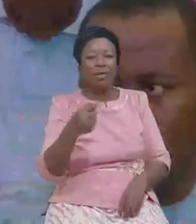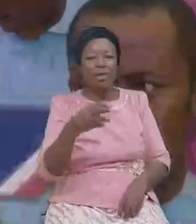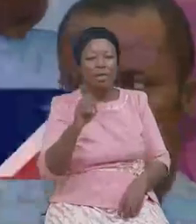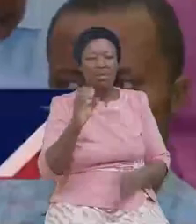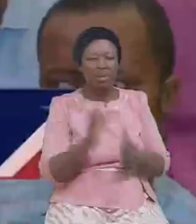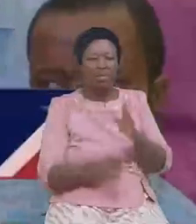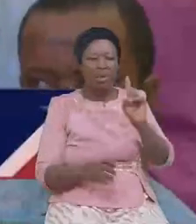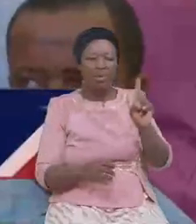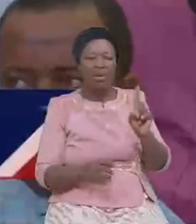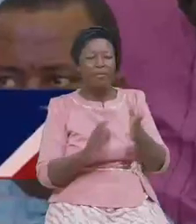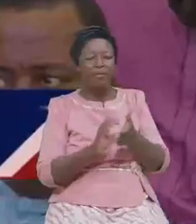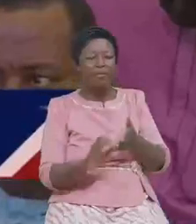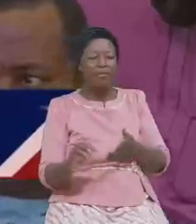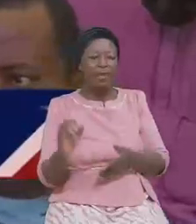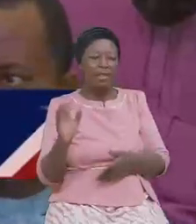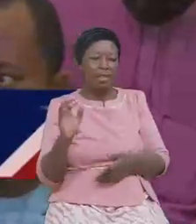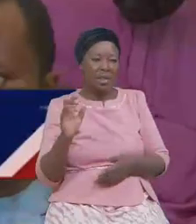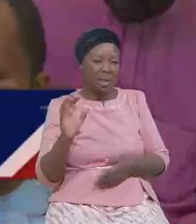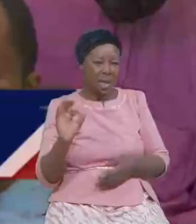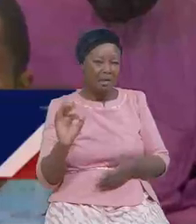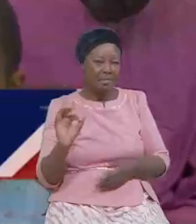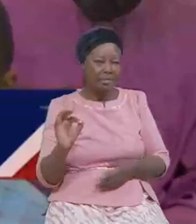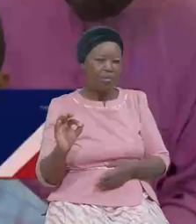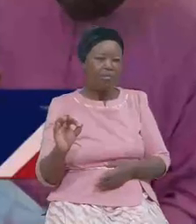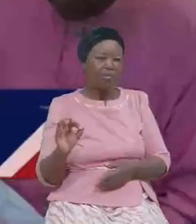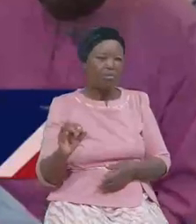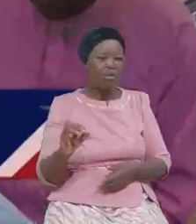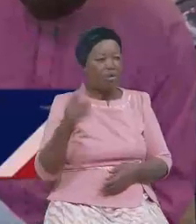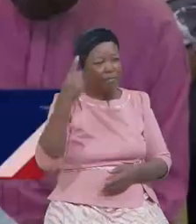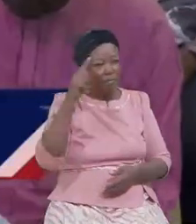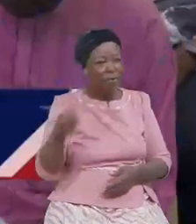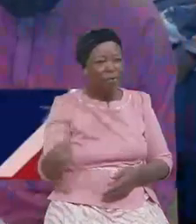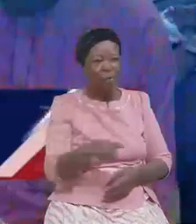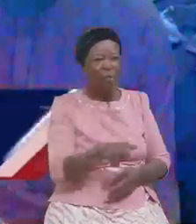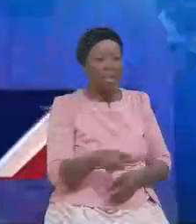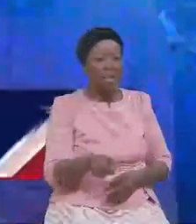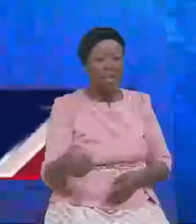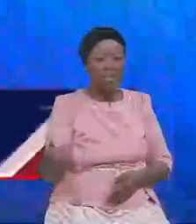1 Thessaloniciens chapitre 1, le verset 9. Car au contraire,